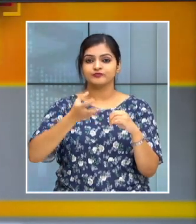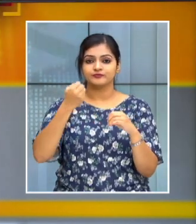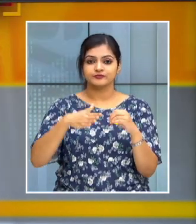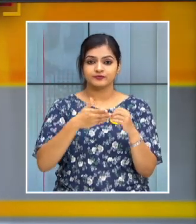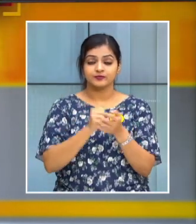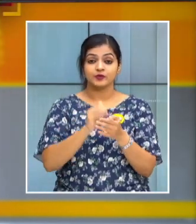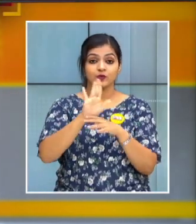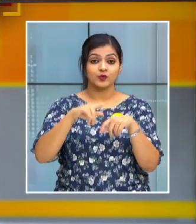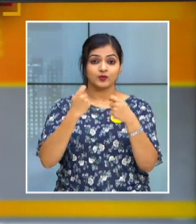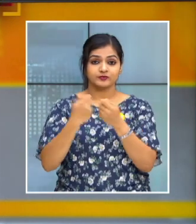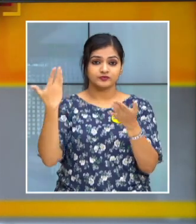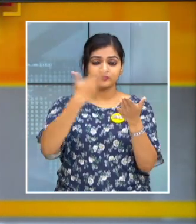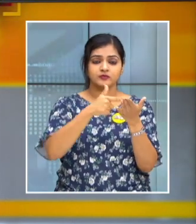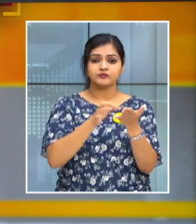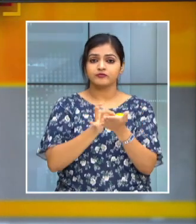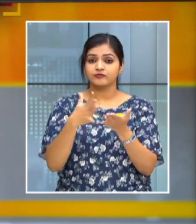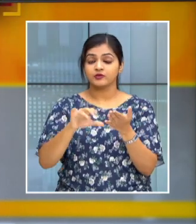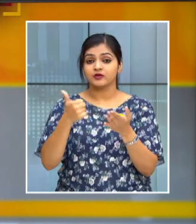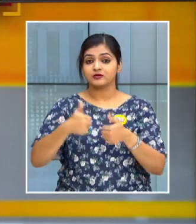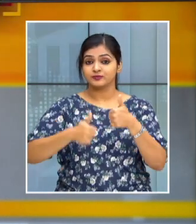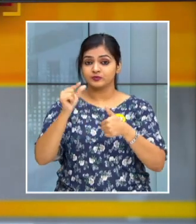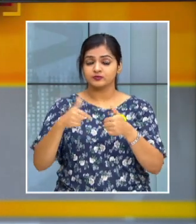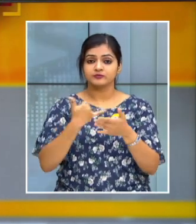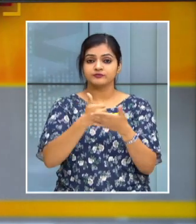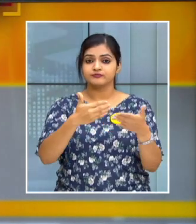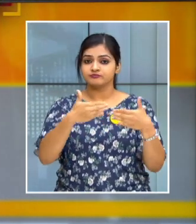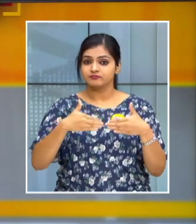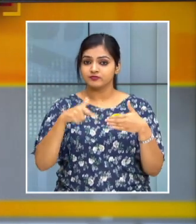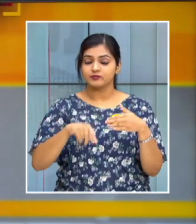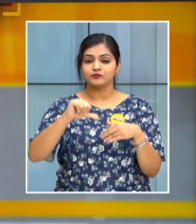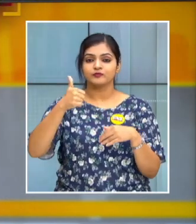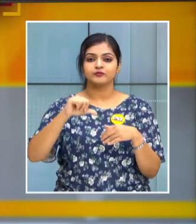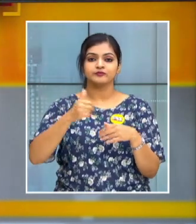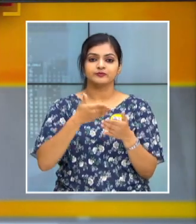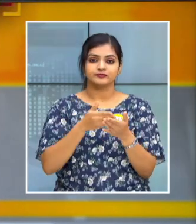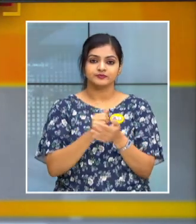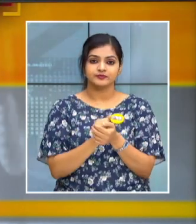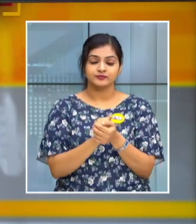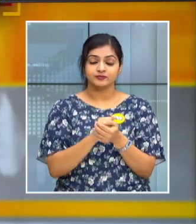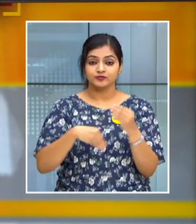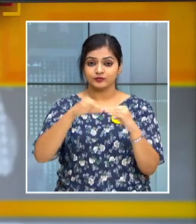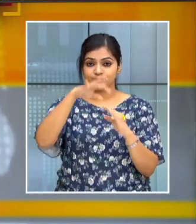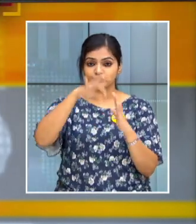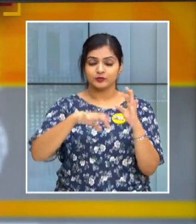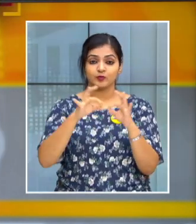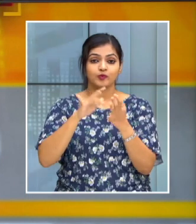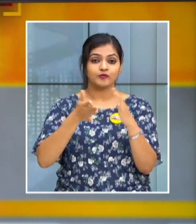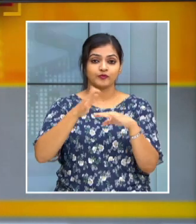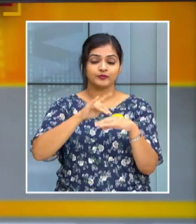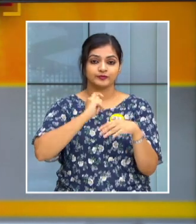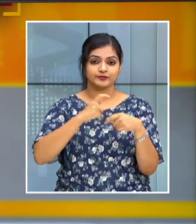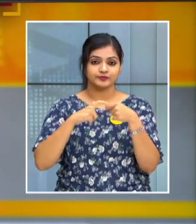കോൺഗ്രസ് സ്ഥാനാർത്ഥിയുടെ പത്രിക തള്ളുകയും മറ്റ് സ്ഥാനാർത്ഥികൾ പത്രിക പിൻവലിക്കുകയും ചെയ്തതോടെയാണ് വിജയം ഉറപ്പിച്ചത്. ശ്രീനാഥ് ചന്ദ്രൻ മുംബൈയിൽ